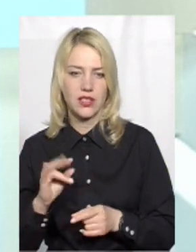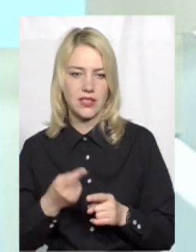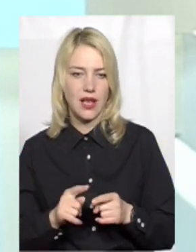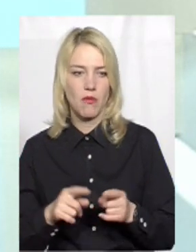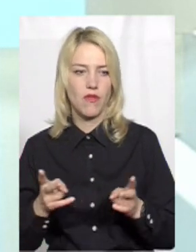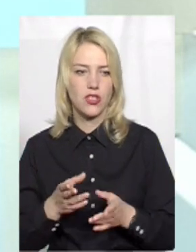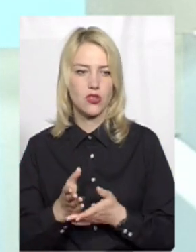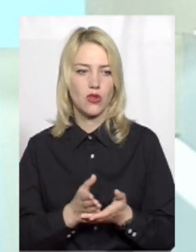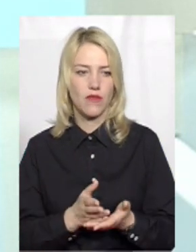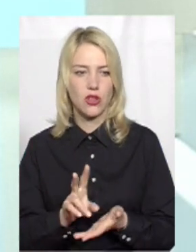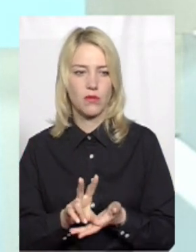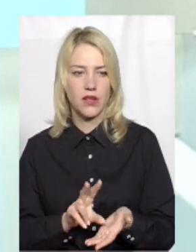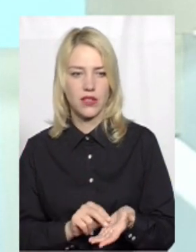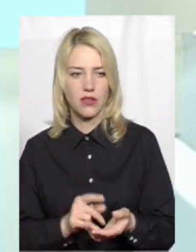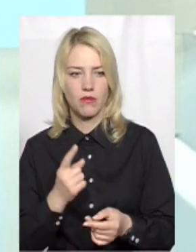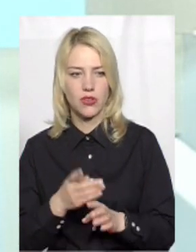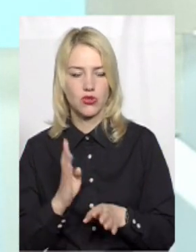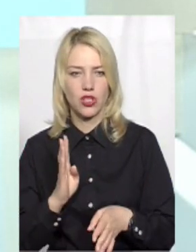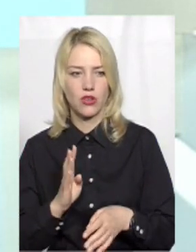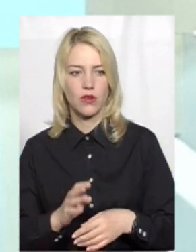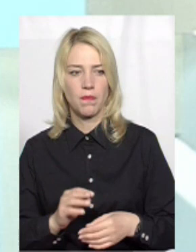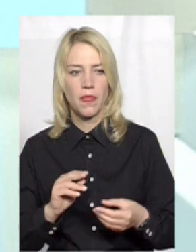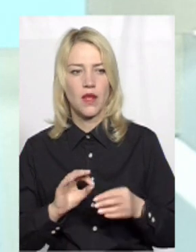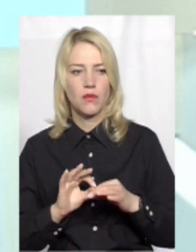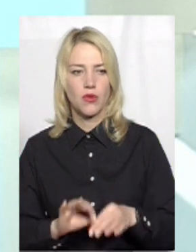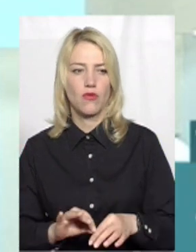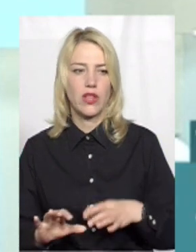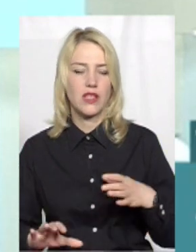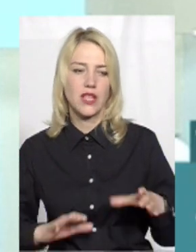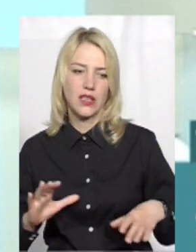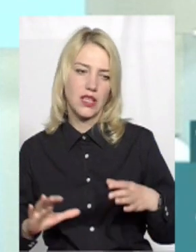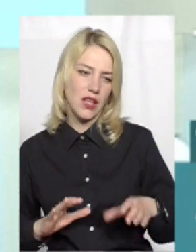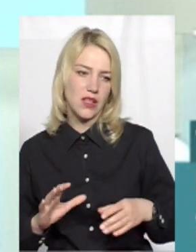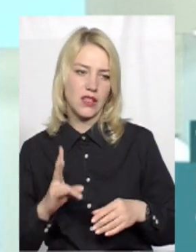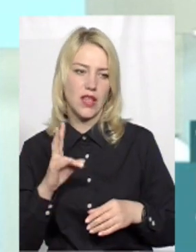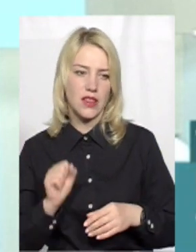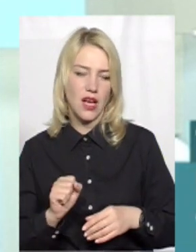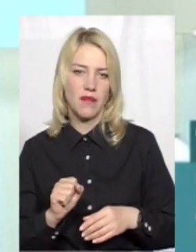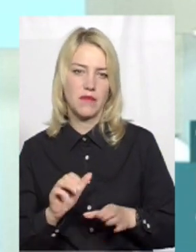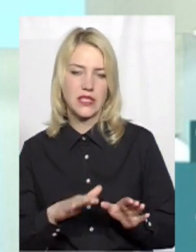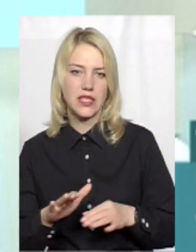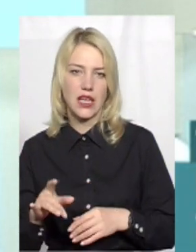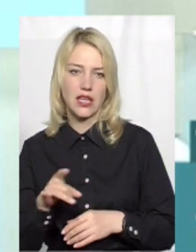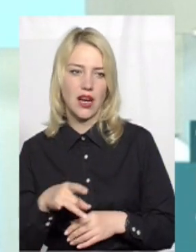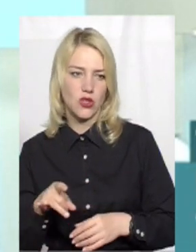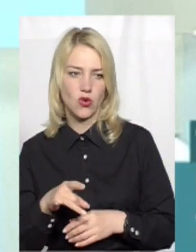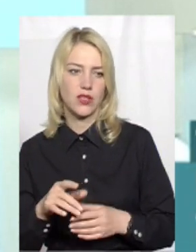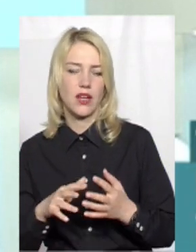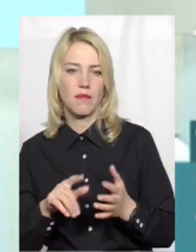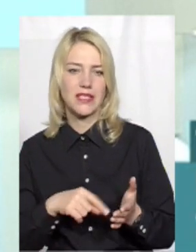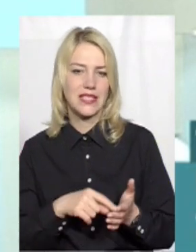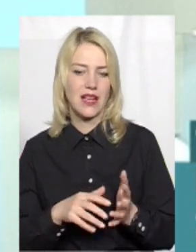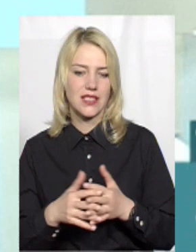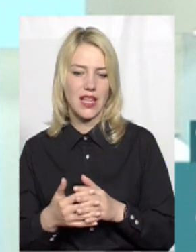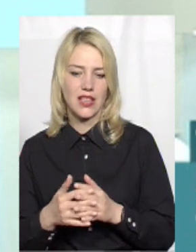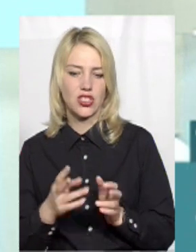можуть слугувати, до прикладу, в першу чергу, проведення тренінгів на місцях, в районах, містах, селища